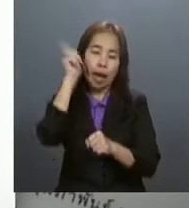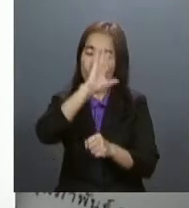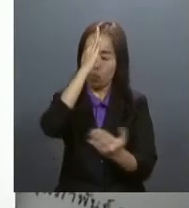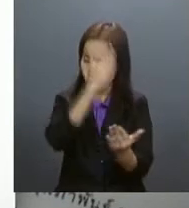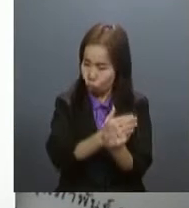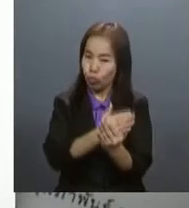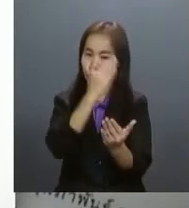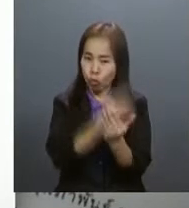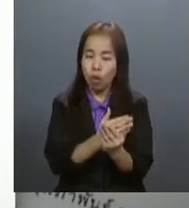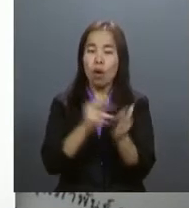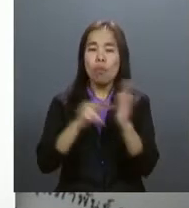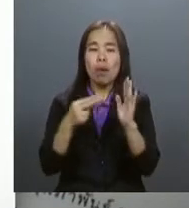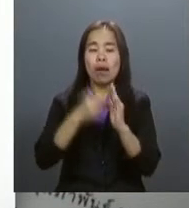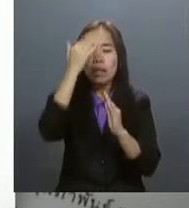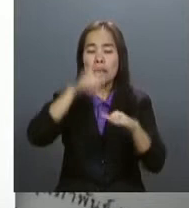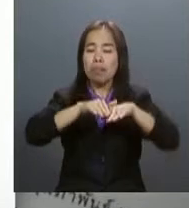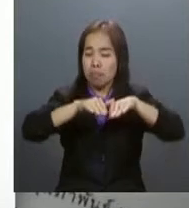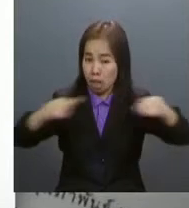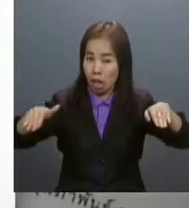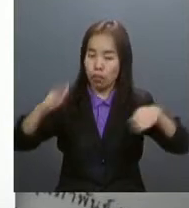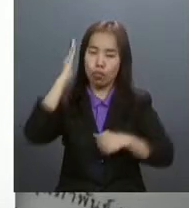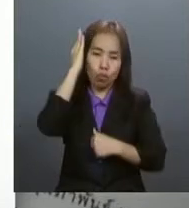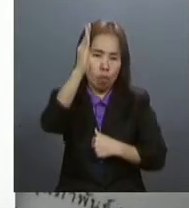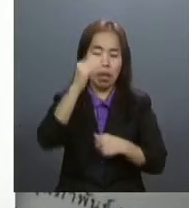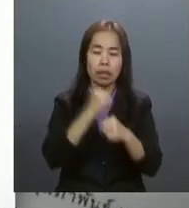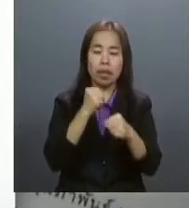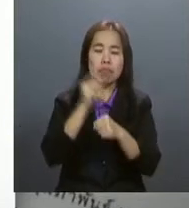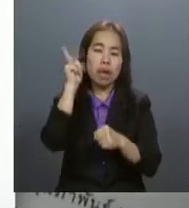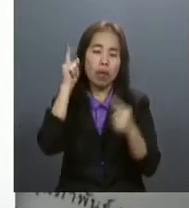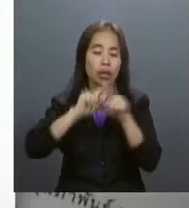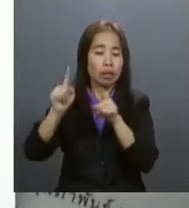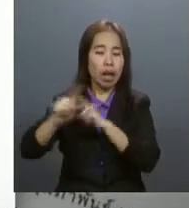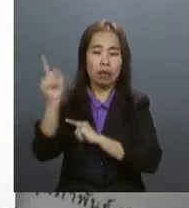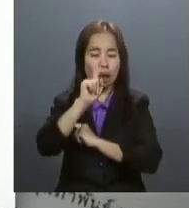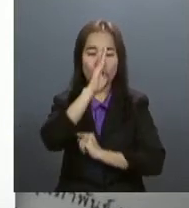พื่อเป็นแบบอย่างในการสร้างบรรทัดฐานด้านจริยธรรมให้กับวงการสื่อมวลชน